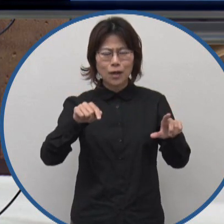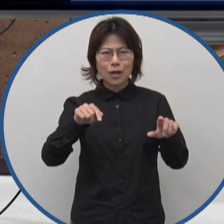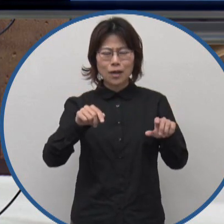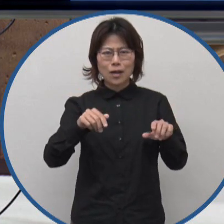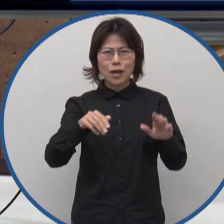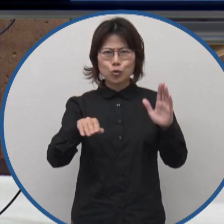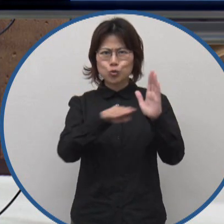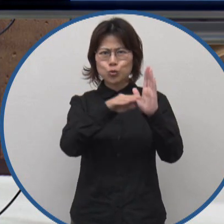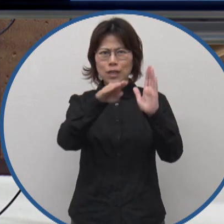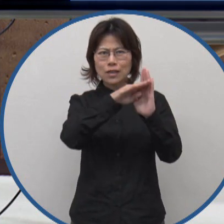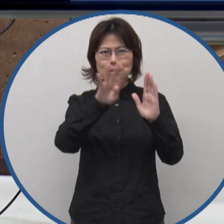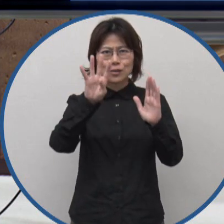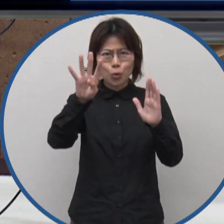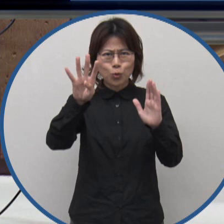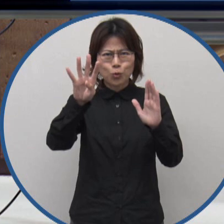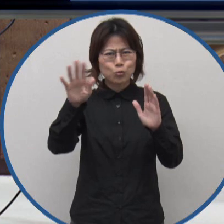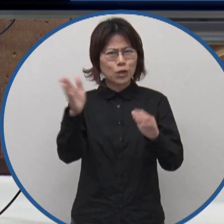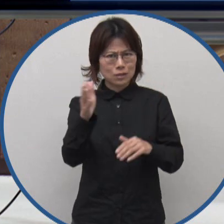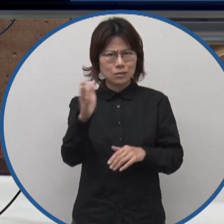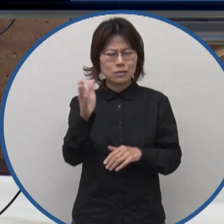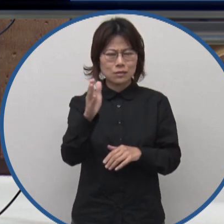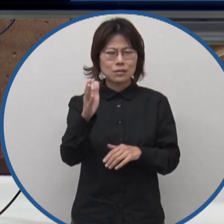4相当ですから、